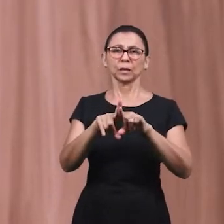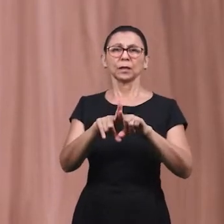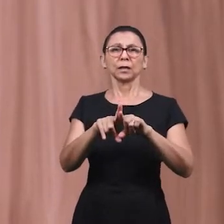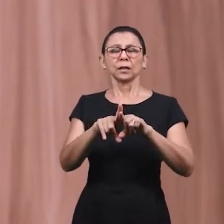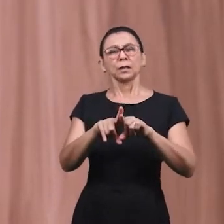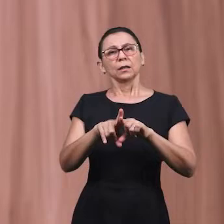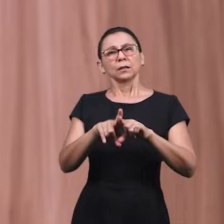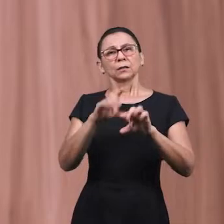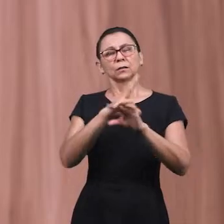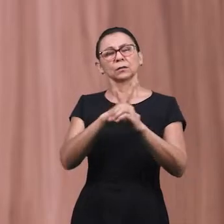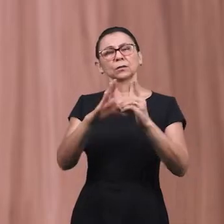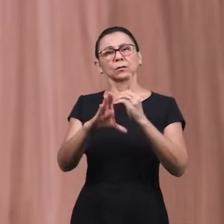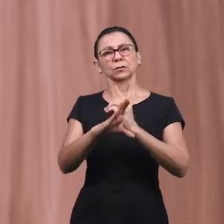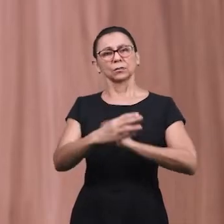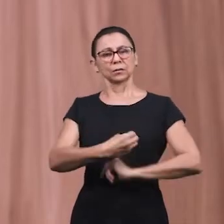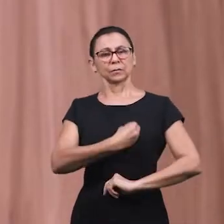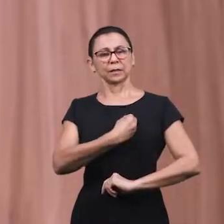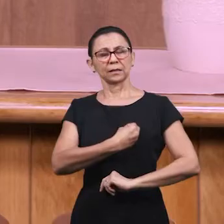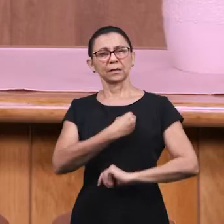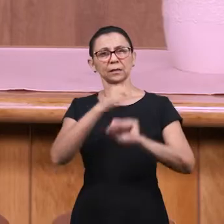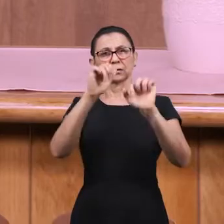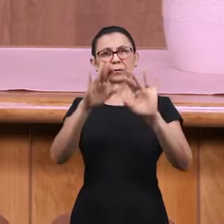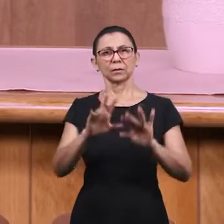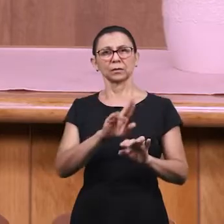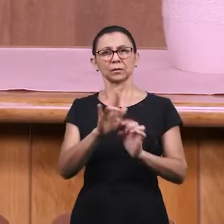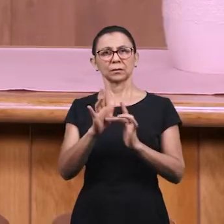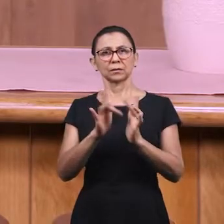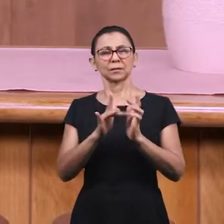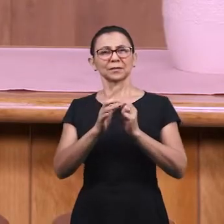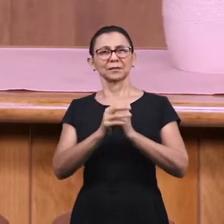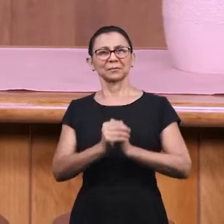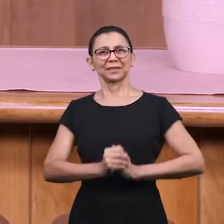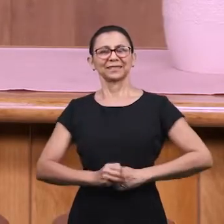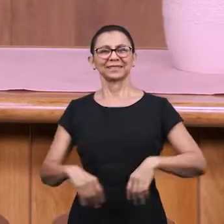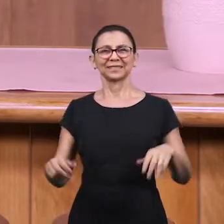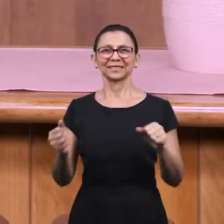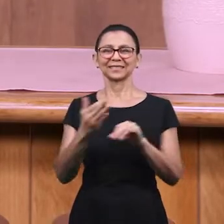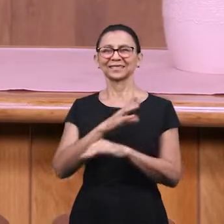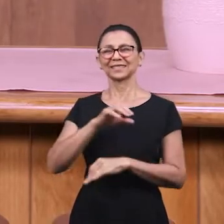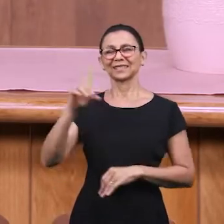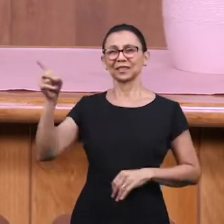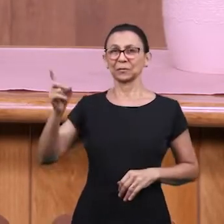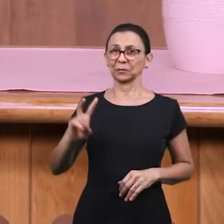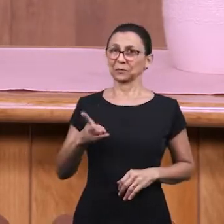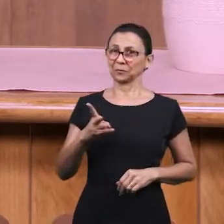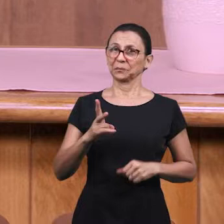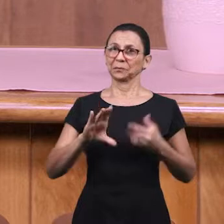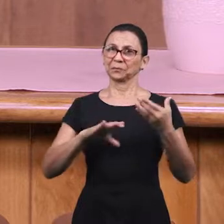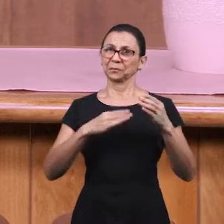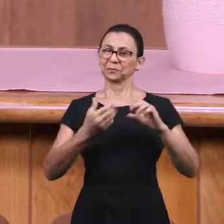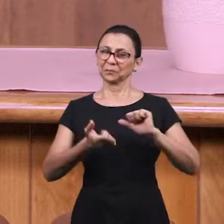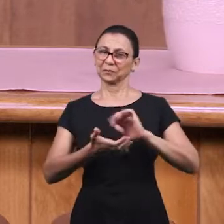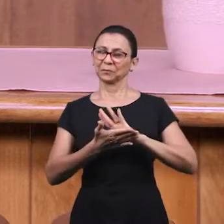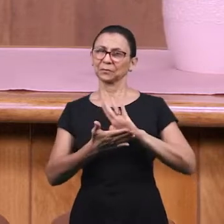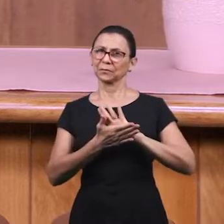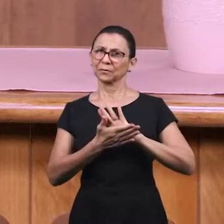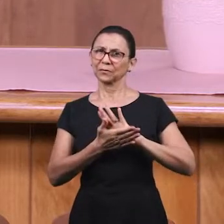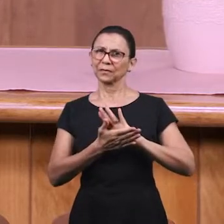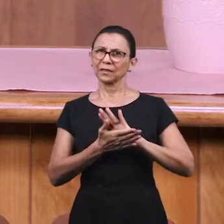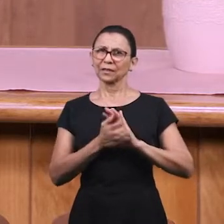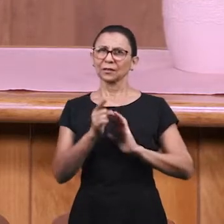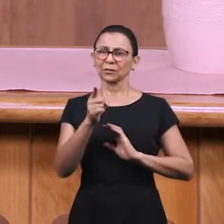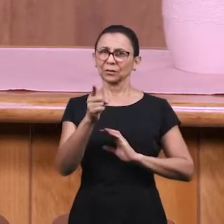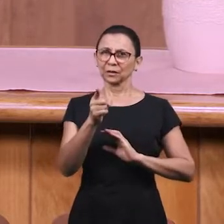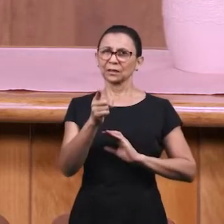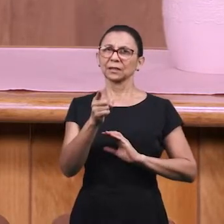Твоей во имя Господа Иисуса. Аминь. Аминь. Слава Богу. Давайте споем еще один псалом.